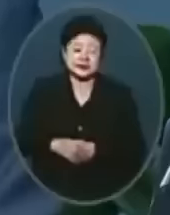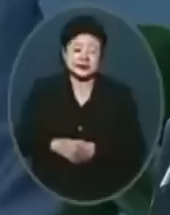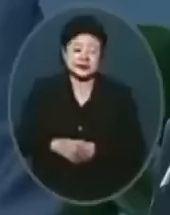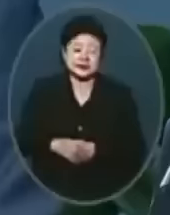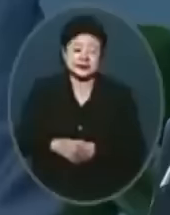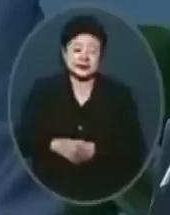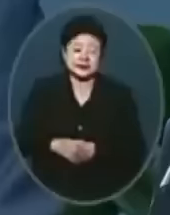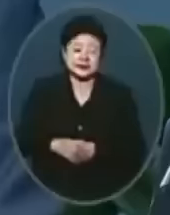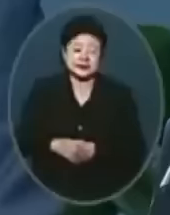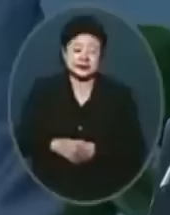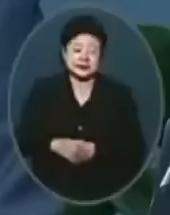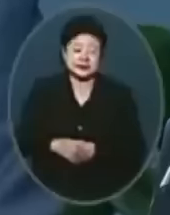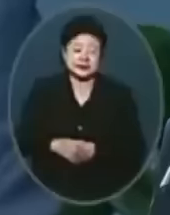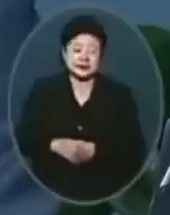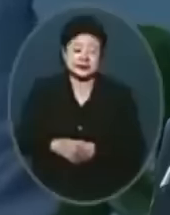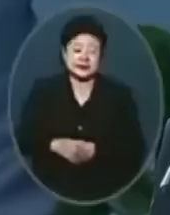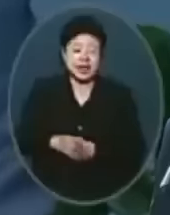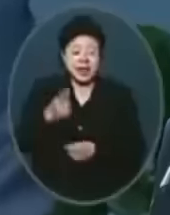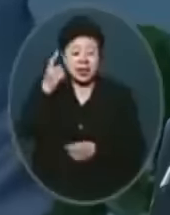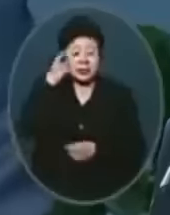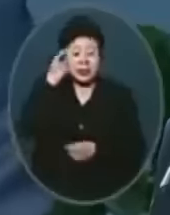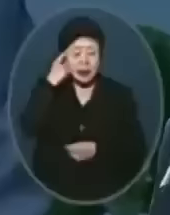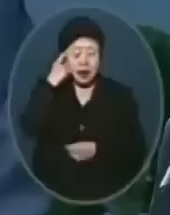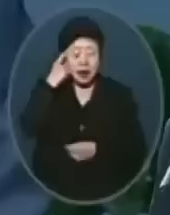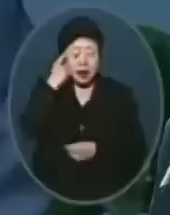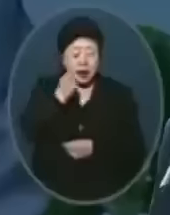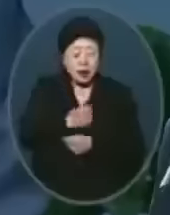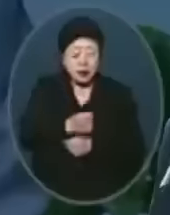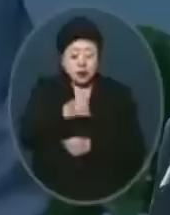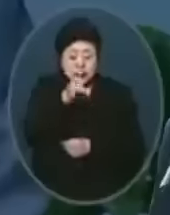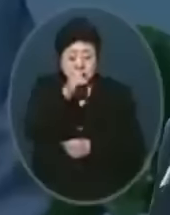무한하게 생각하고 있지만